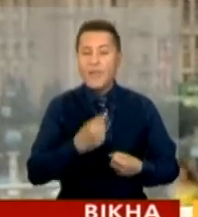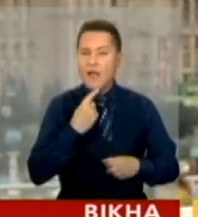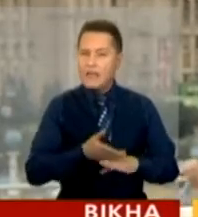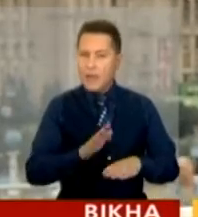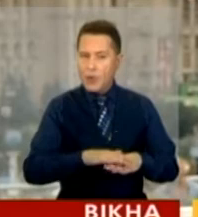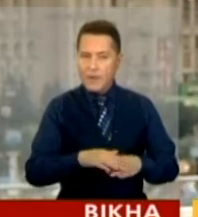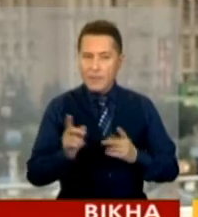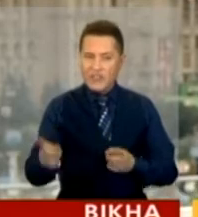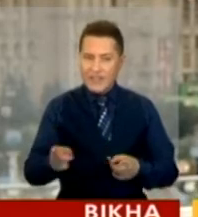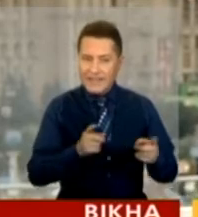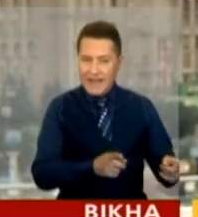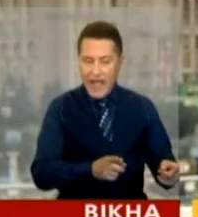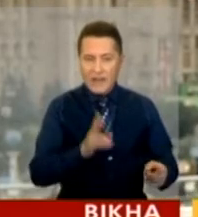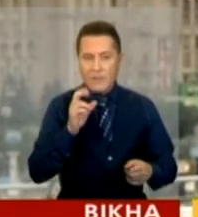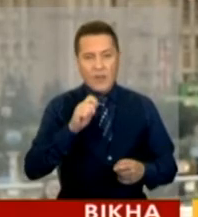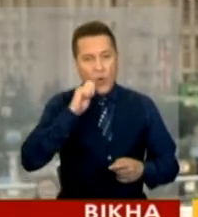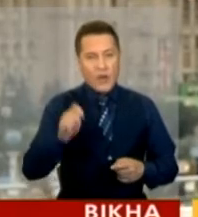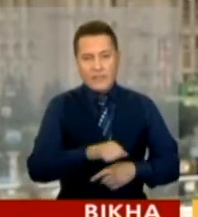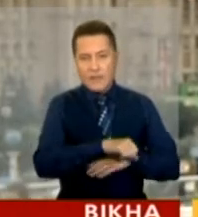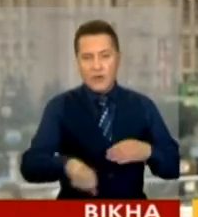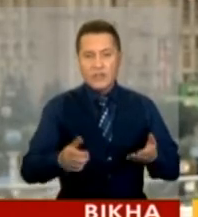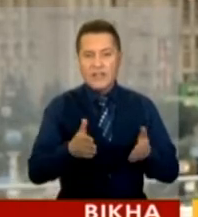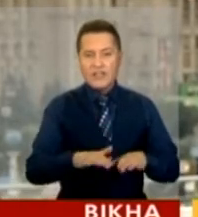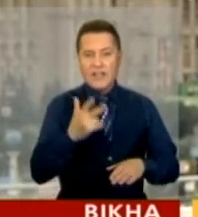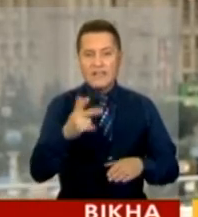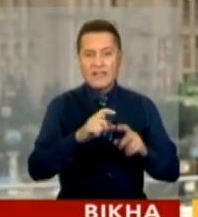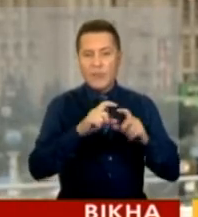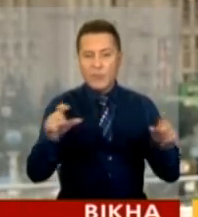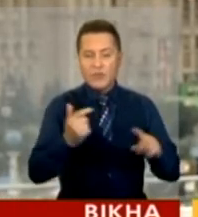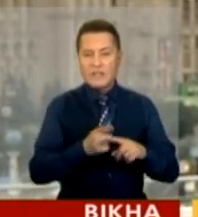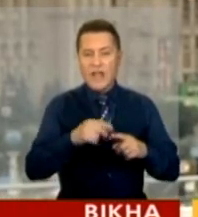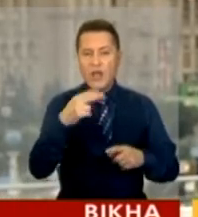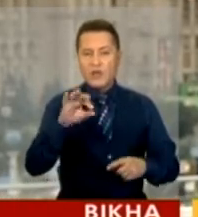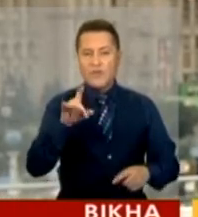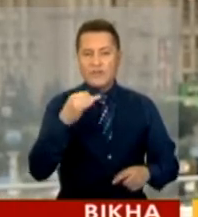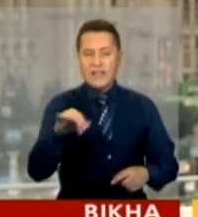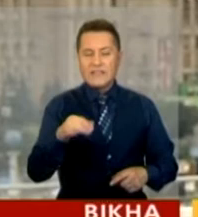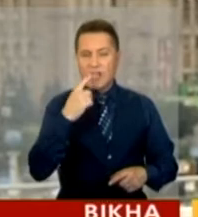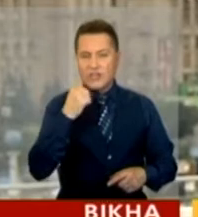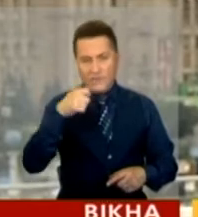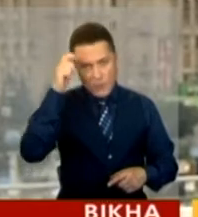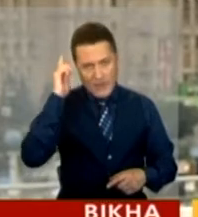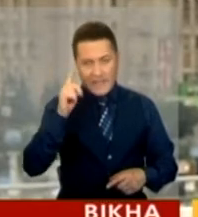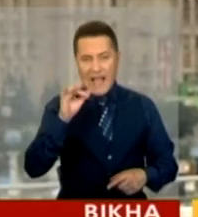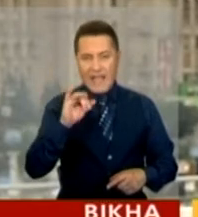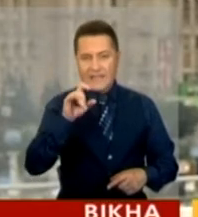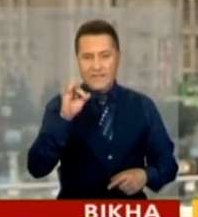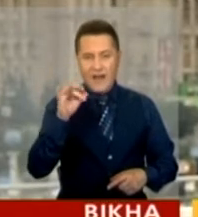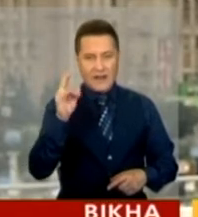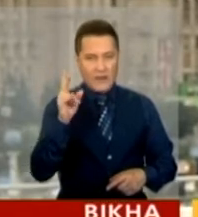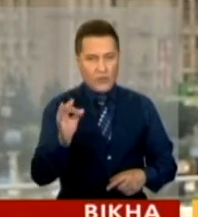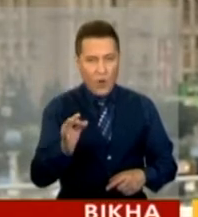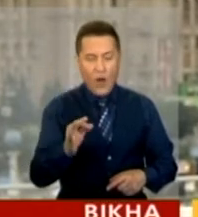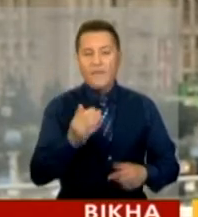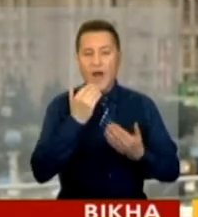Найпроблемнішими ділянками на українському кордоні залишаються три пункти. Це Довжанський, Червоно-Партизанськ та Ізварине. На останньому